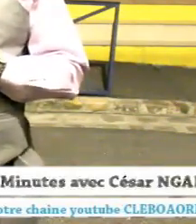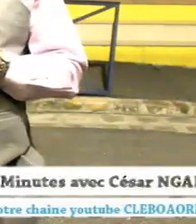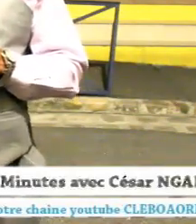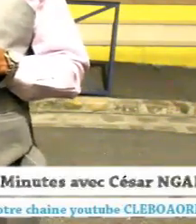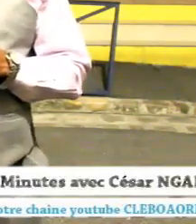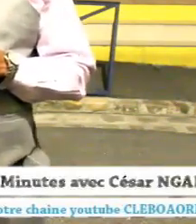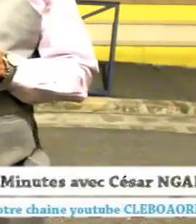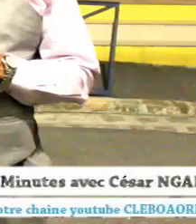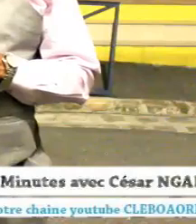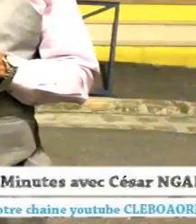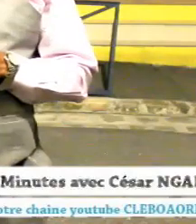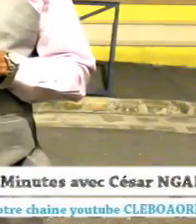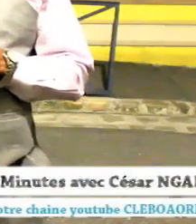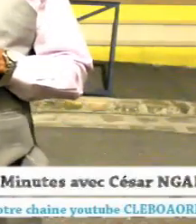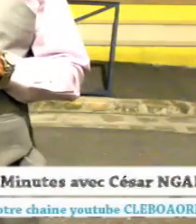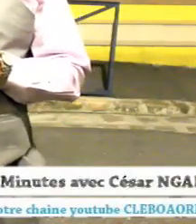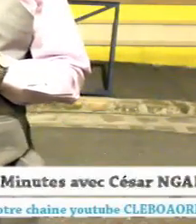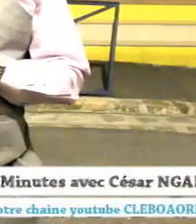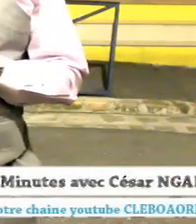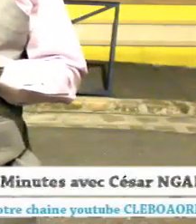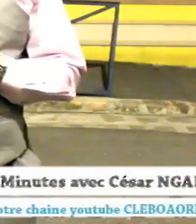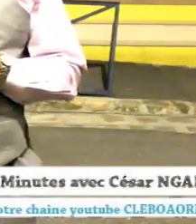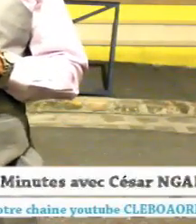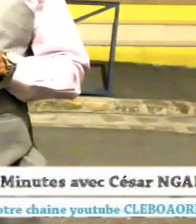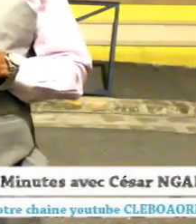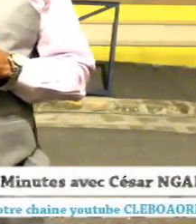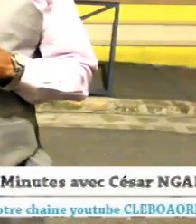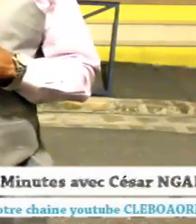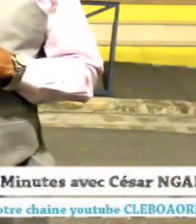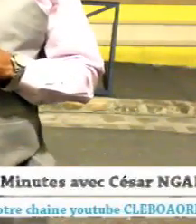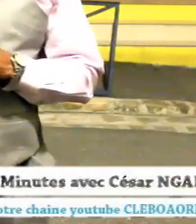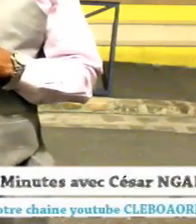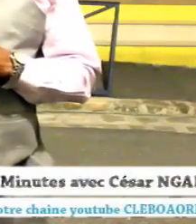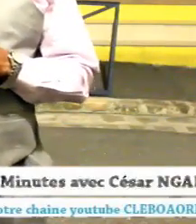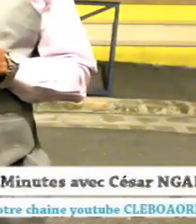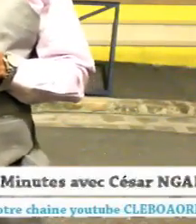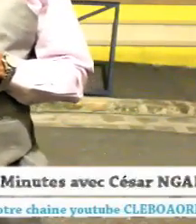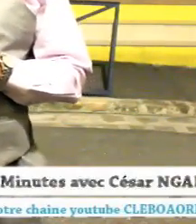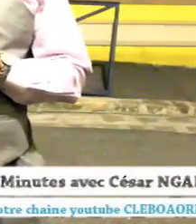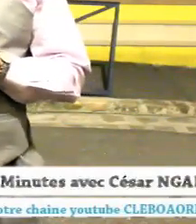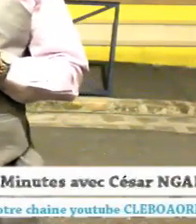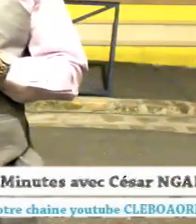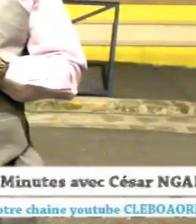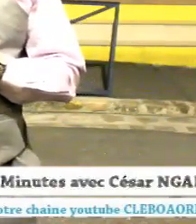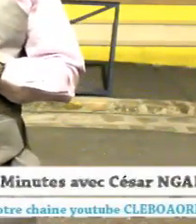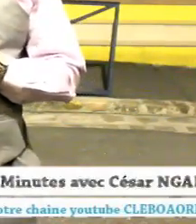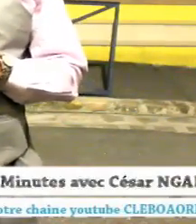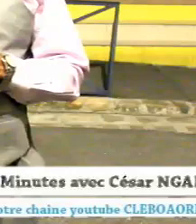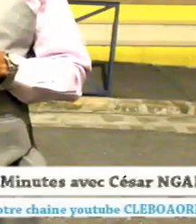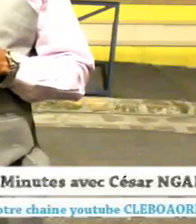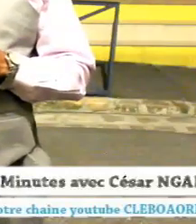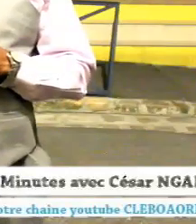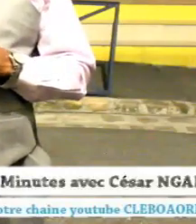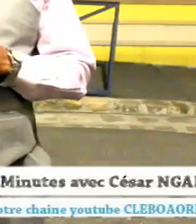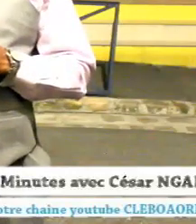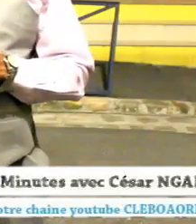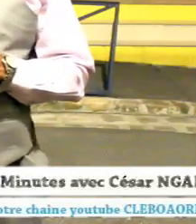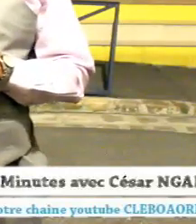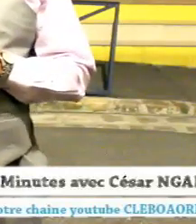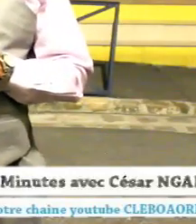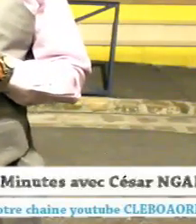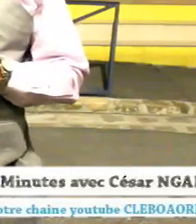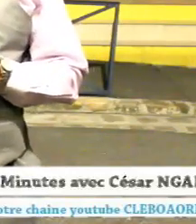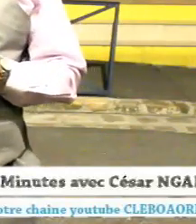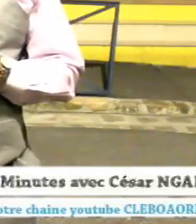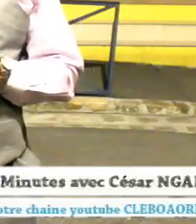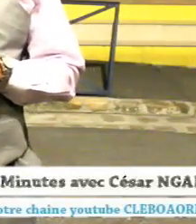makambo oyo ya sorti ya gouvernement kesi ye mutazo kumbela masolo donc ezakutu jeté azongi si bango ta ba 3 fois ti alobi boye